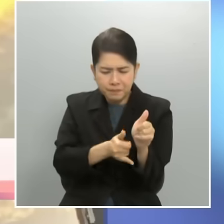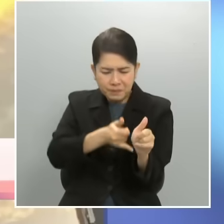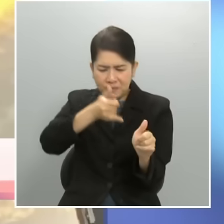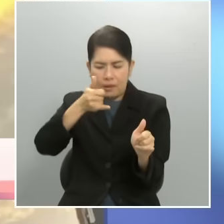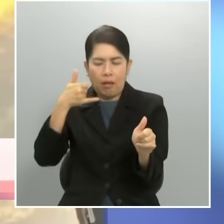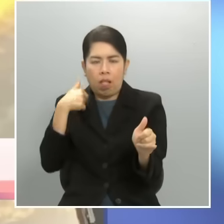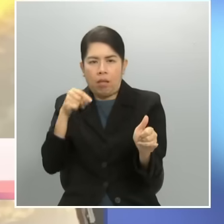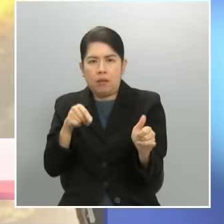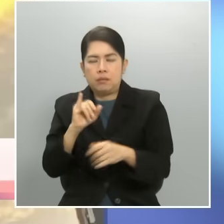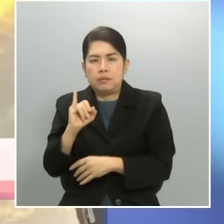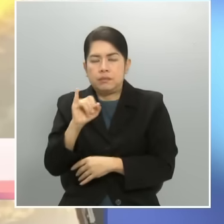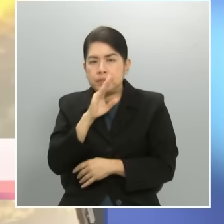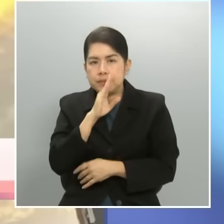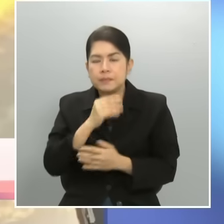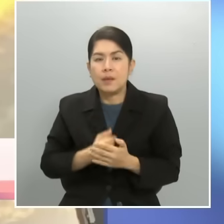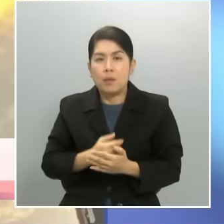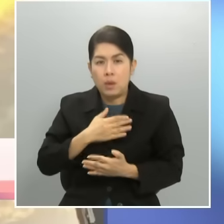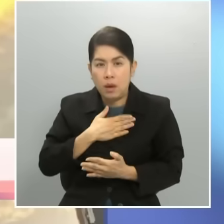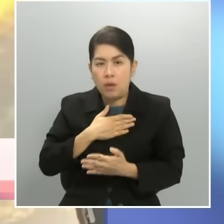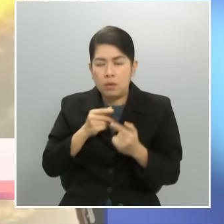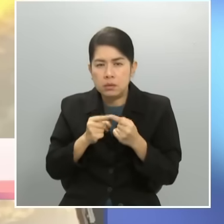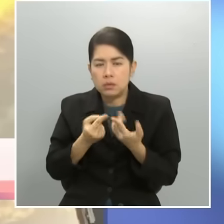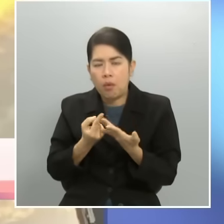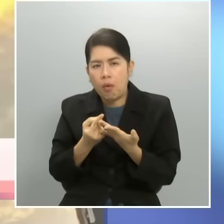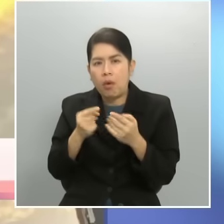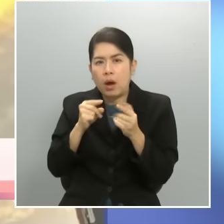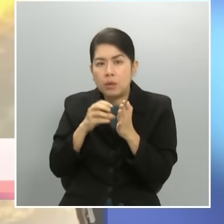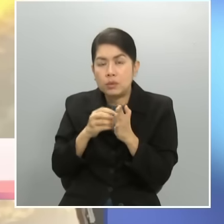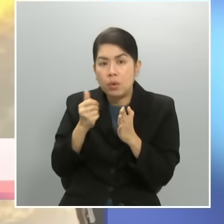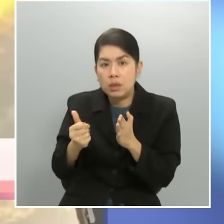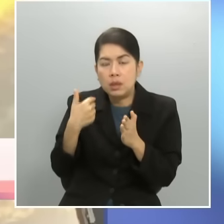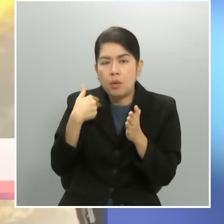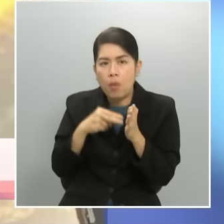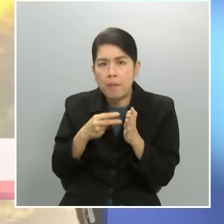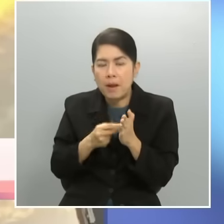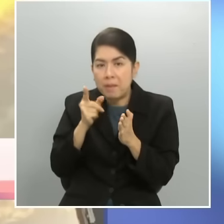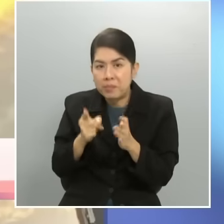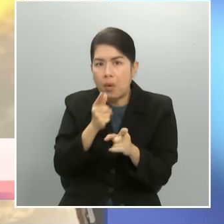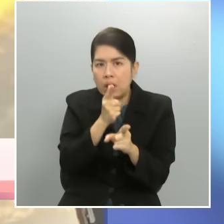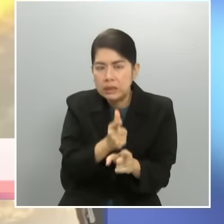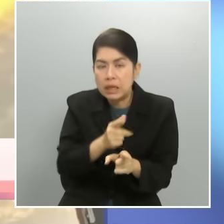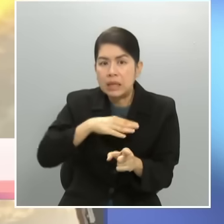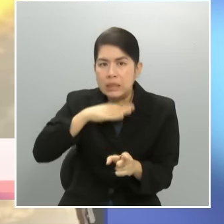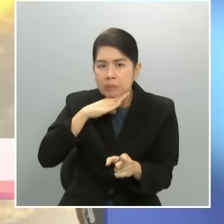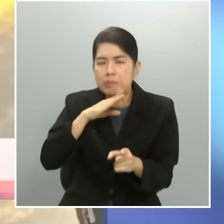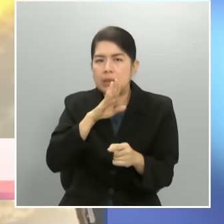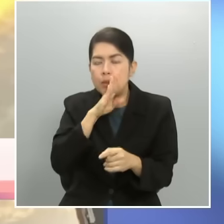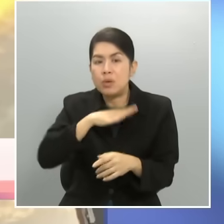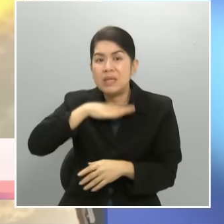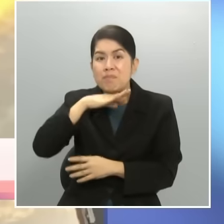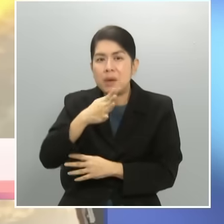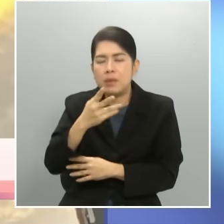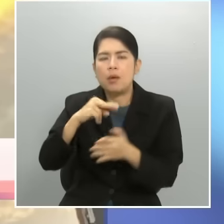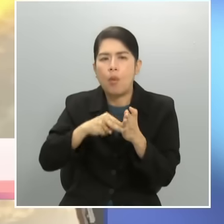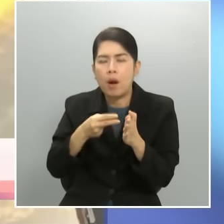สำเร็จจากเขาแล้วก็ต้องเลี้ยงเขาให้อิ่มถ้าไม่อิ่มเขาจะกินคนเลี้ยงเขมรเชื่อว่าเขาเป็นตัวแทนของยมทูต